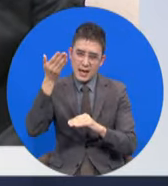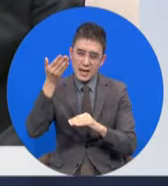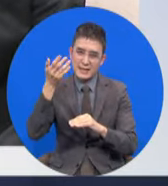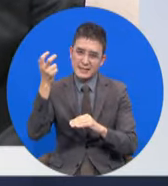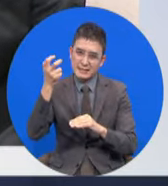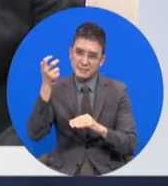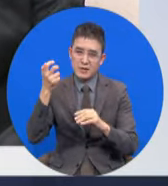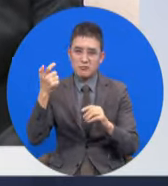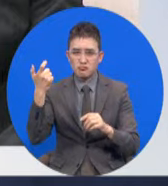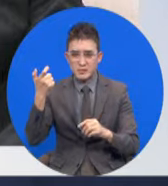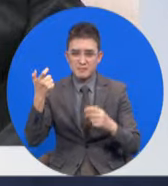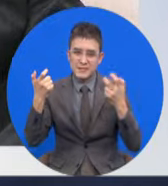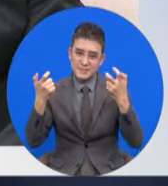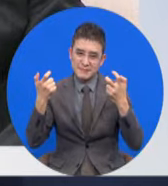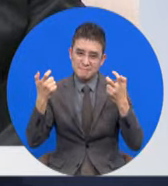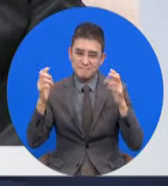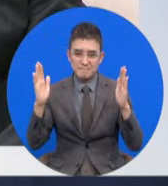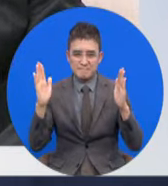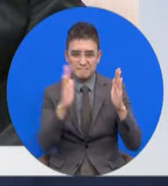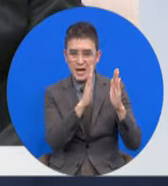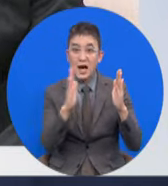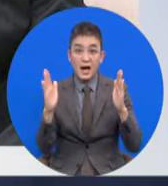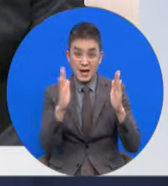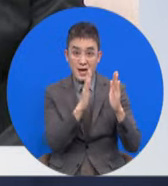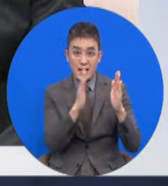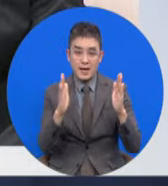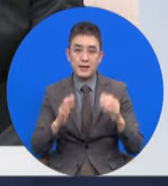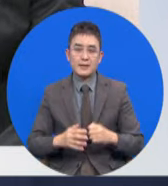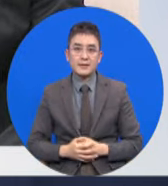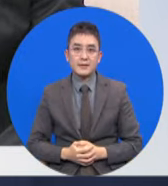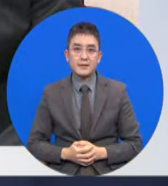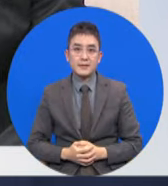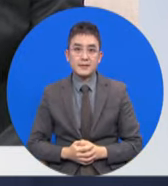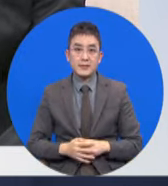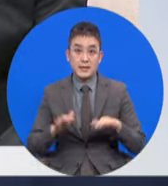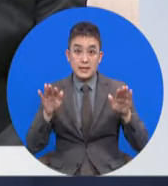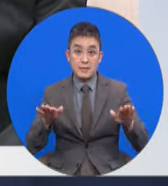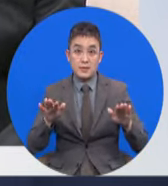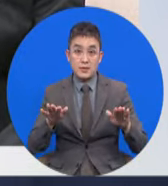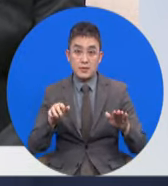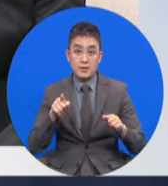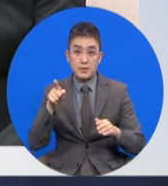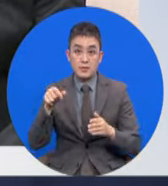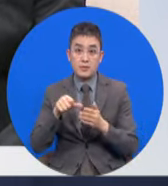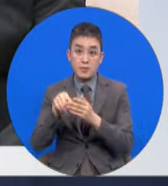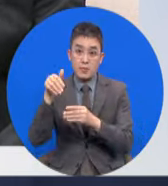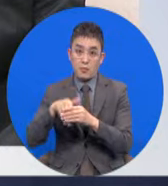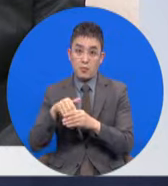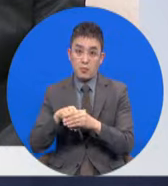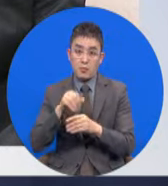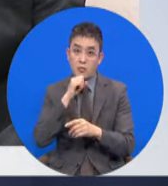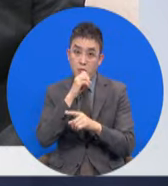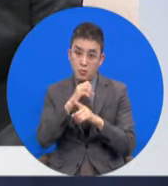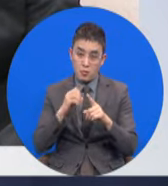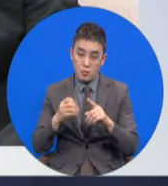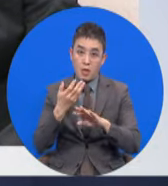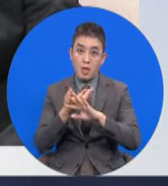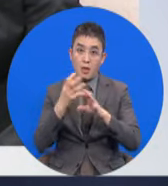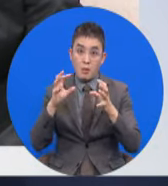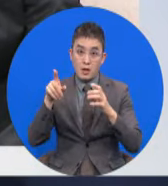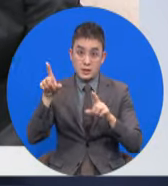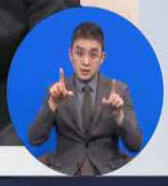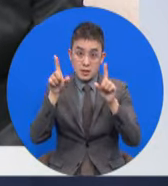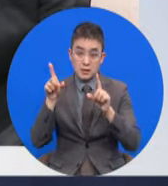70% 사이 말하자면 뭐 그래도 어쨌든 이번 투표율은 재동포 투표율 중에서 제일